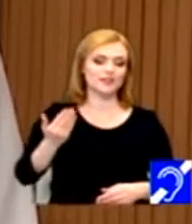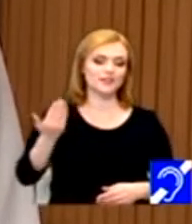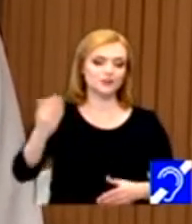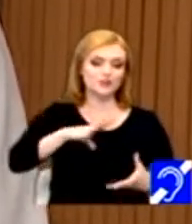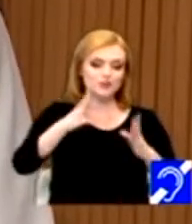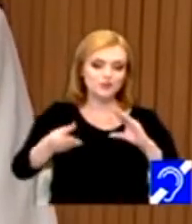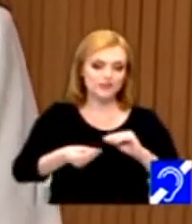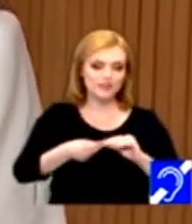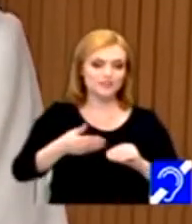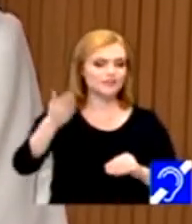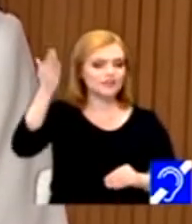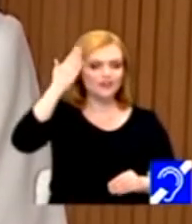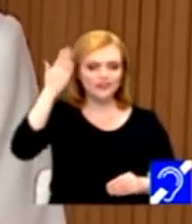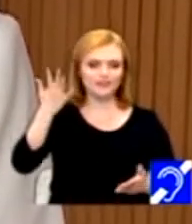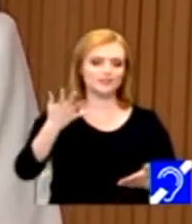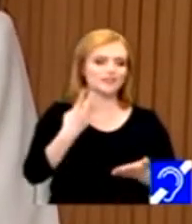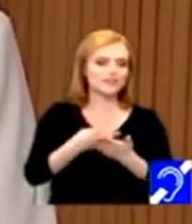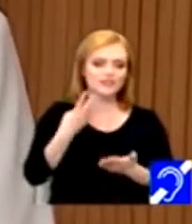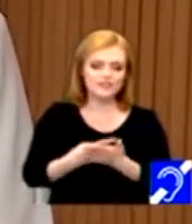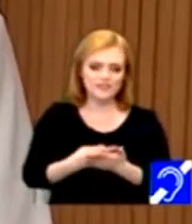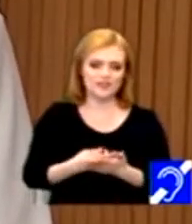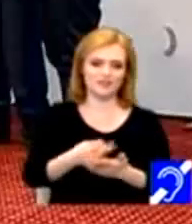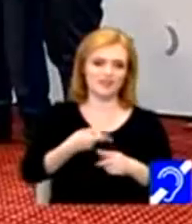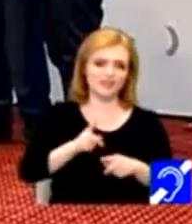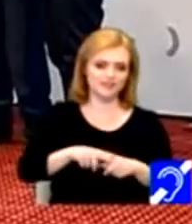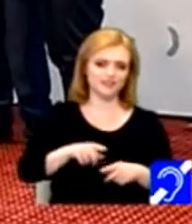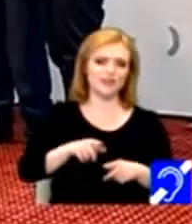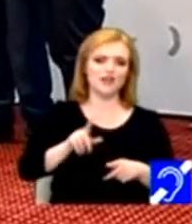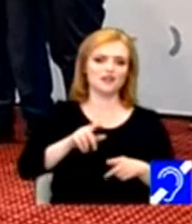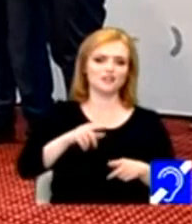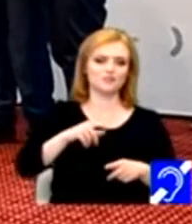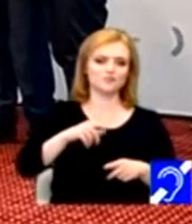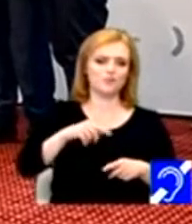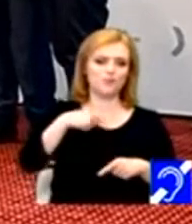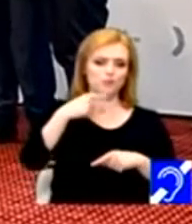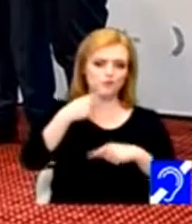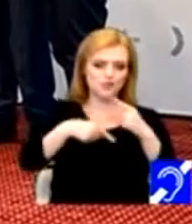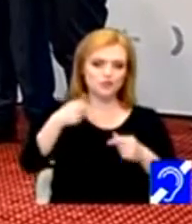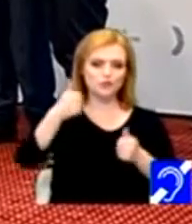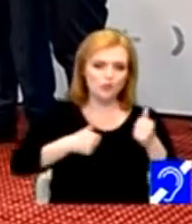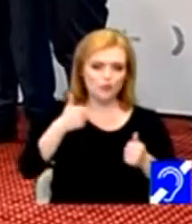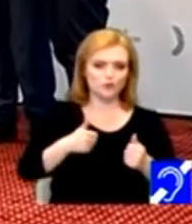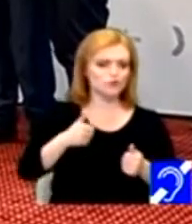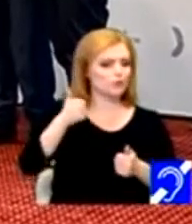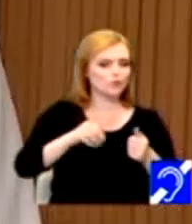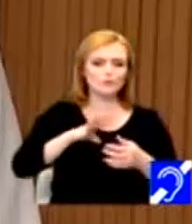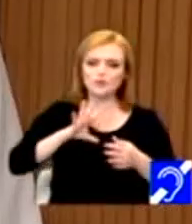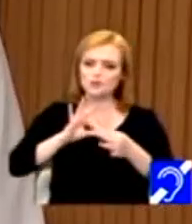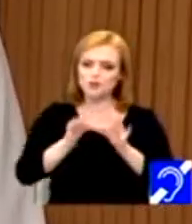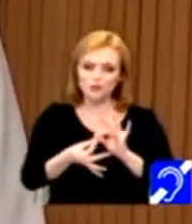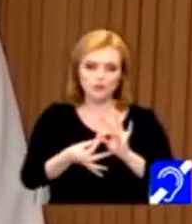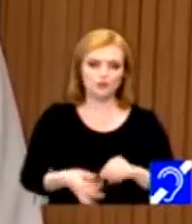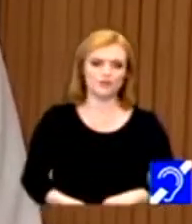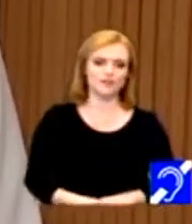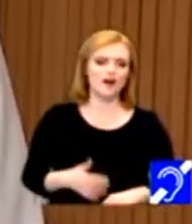și a demonstrat toate competențele în acest concurs, un concurs destul de greu. A reușit pentru